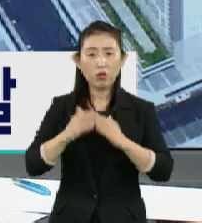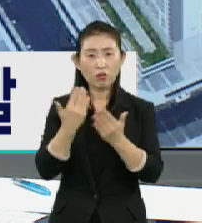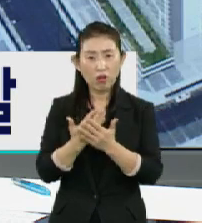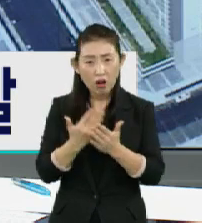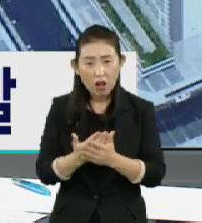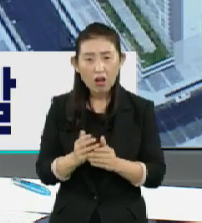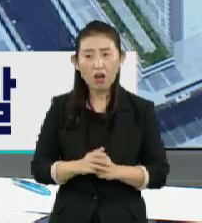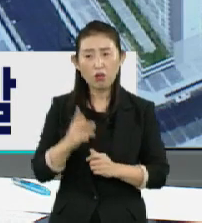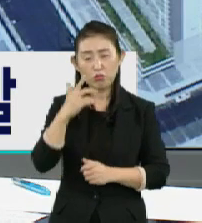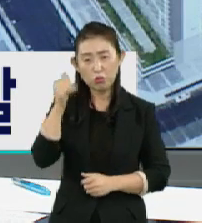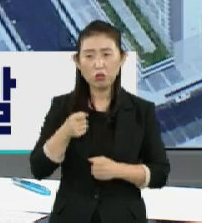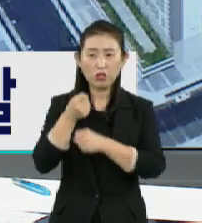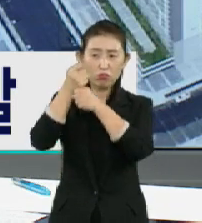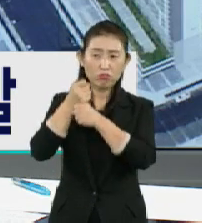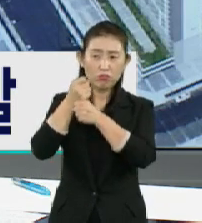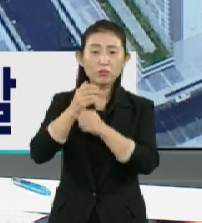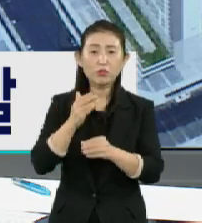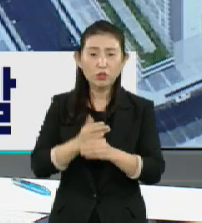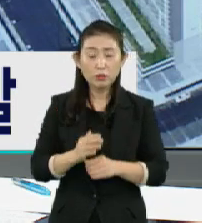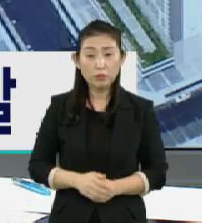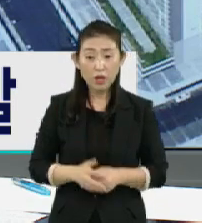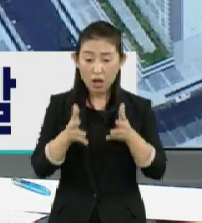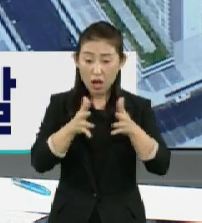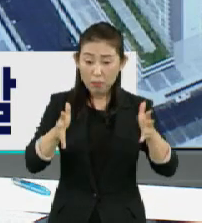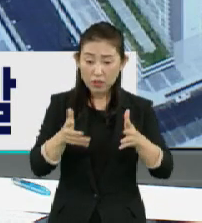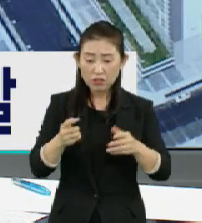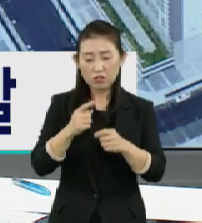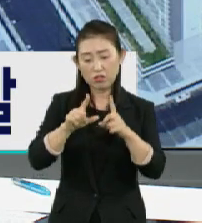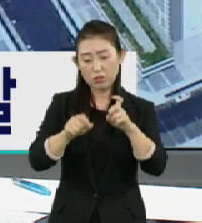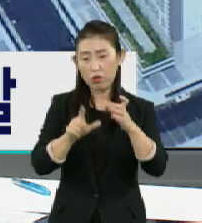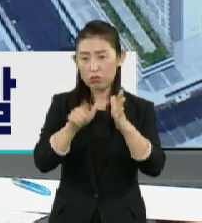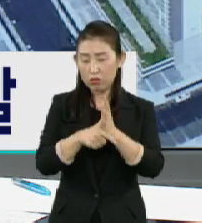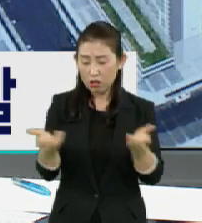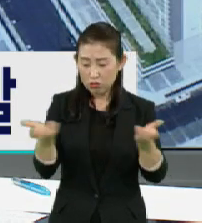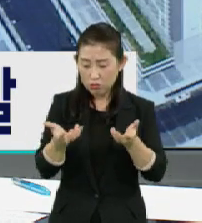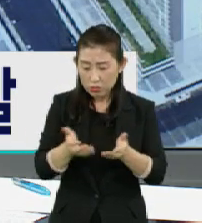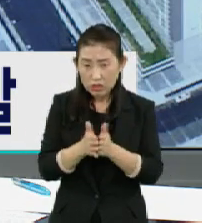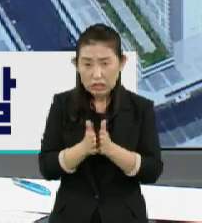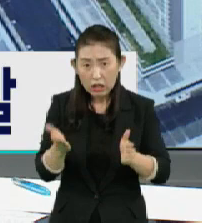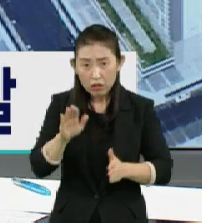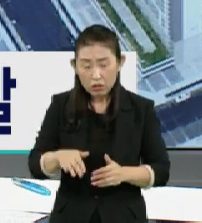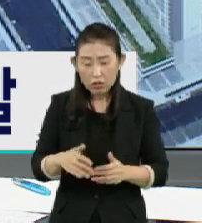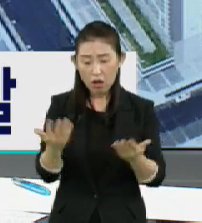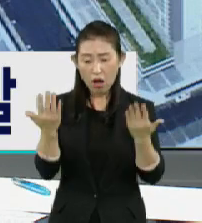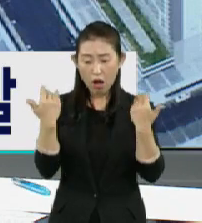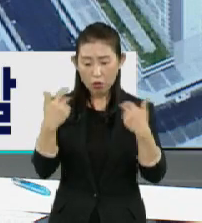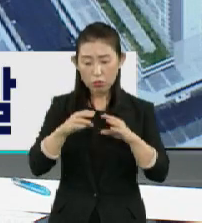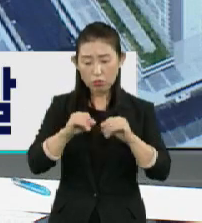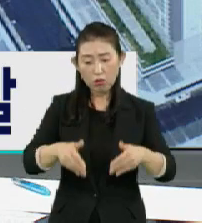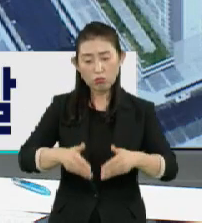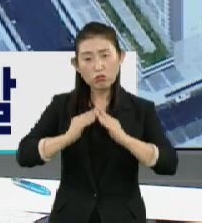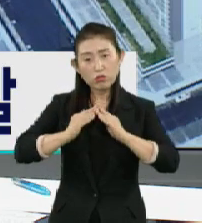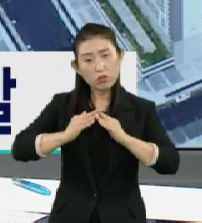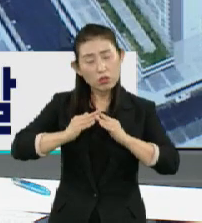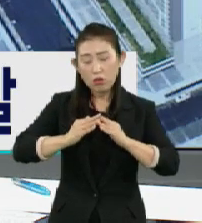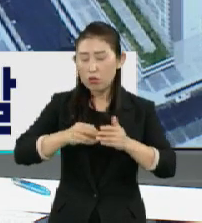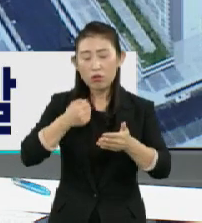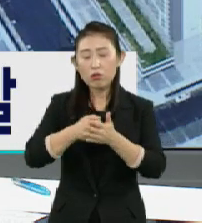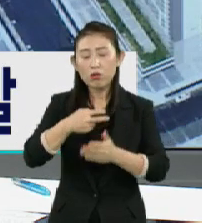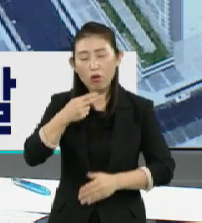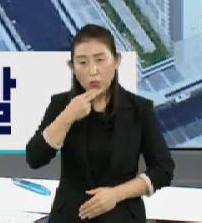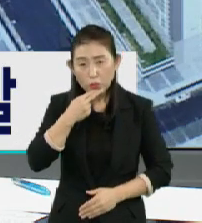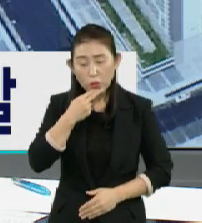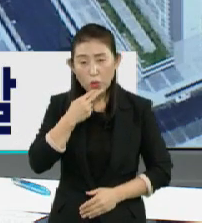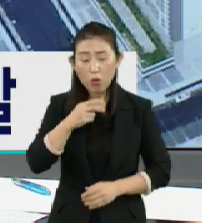입주하는데 단지 내 학교가 없어 초등학생들이 4km 이상 떨어진 곳에서 통학버스를 타고 학교를 다녀야 하는